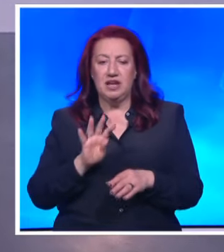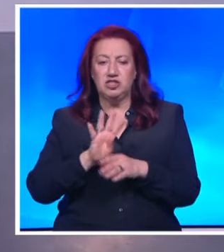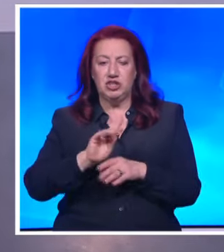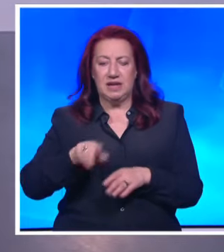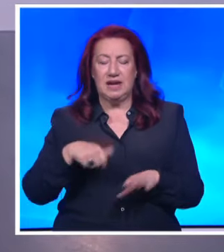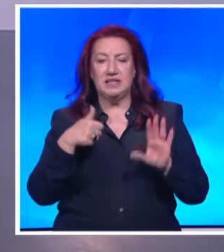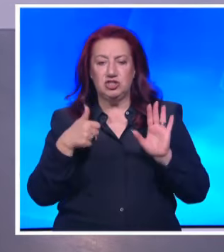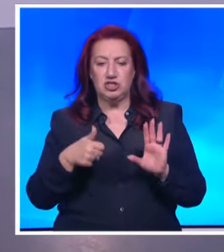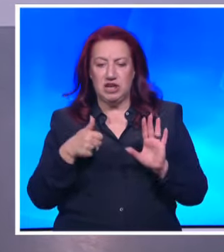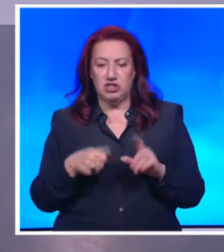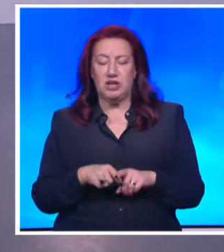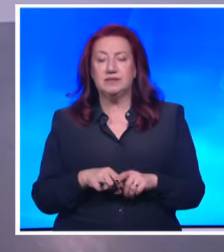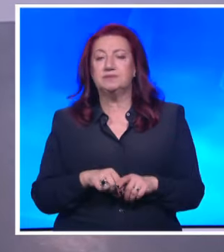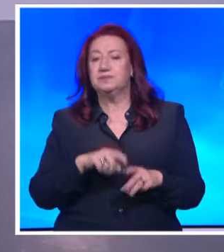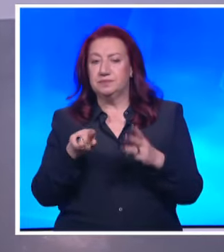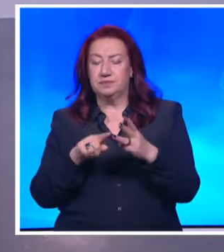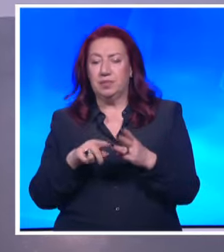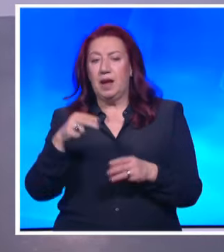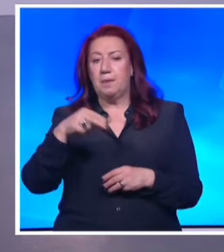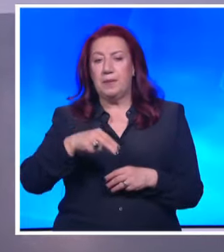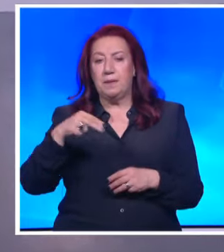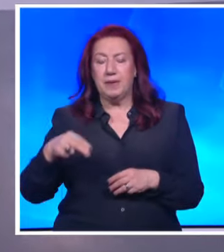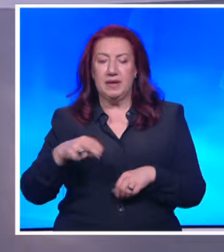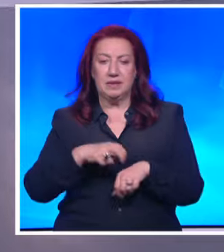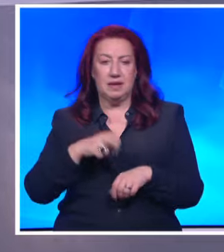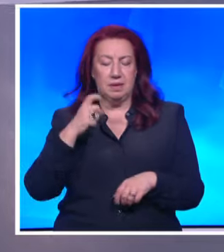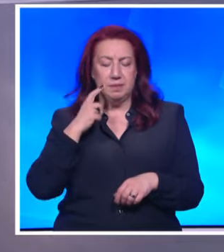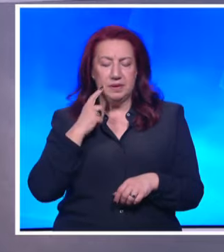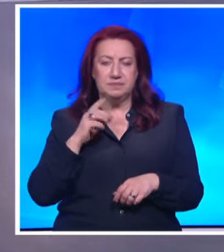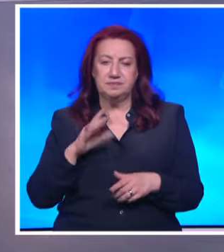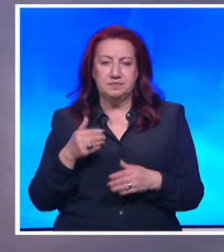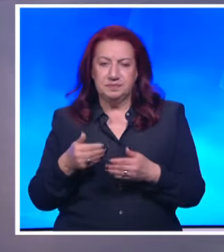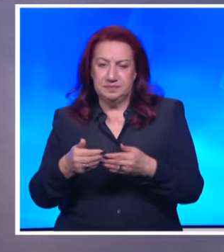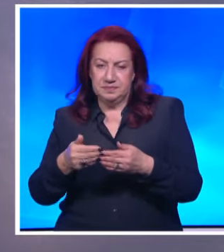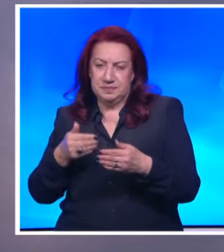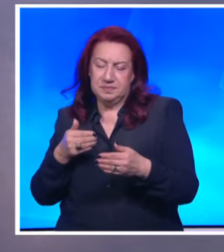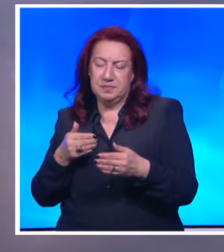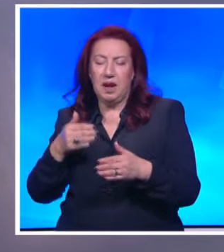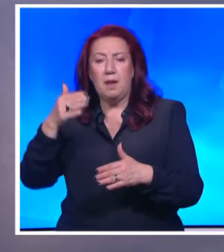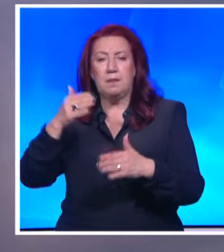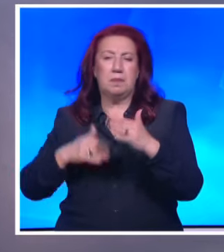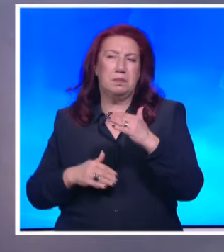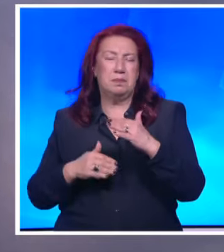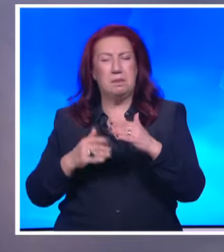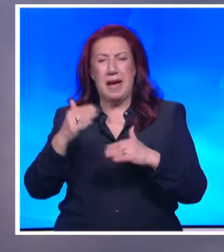14,66%, а коалицията ППДБ е на дистанция от по-малко от 5000 гласа с резултат от